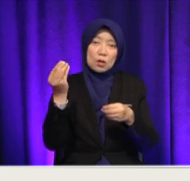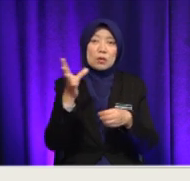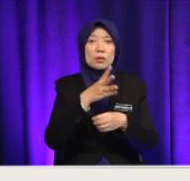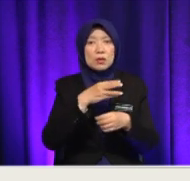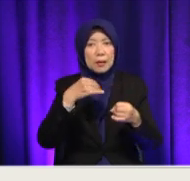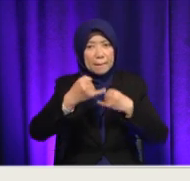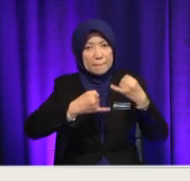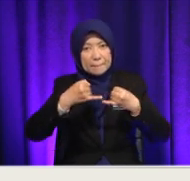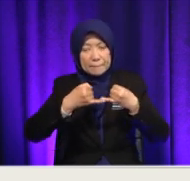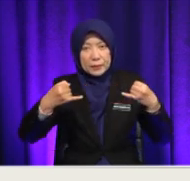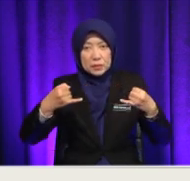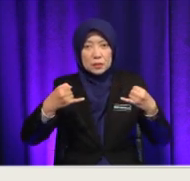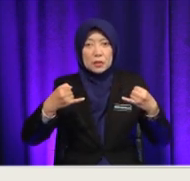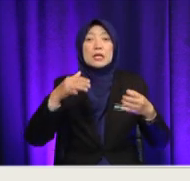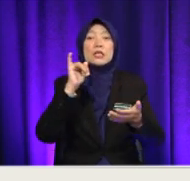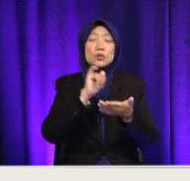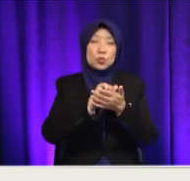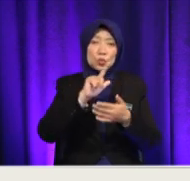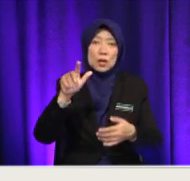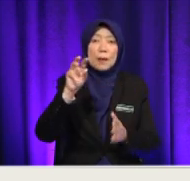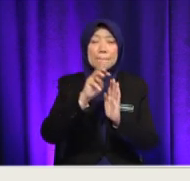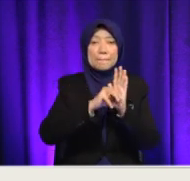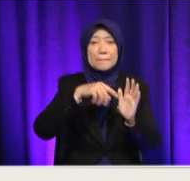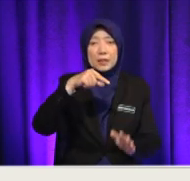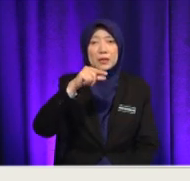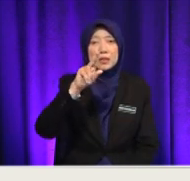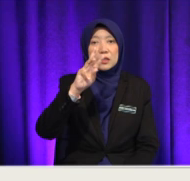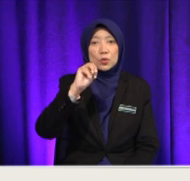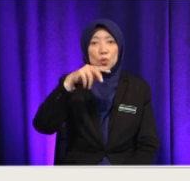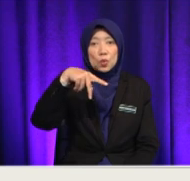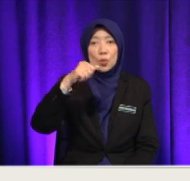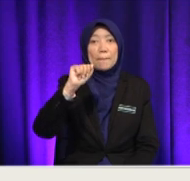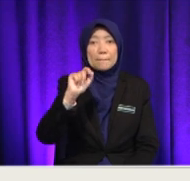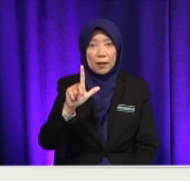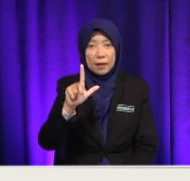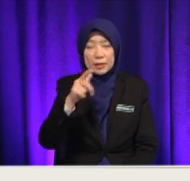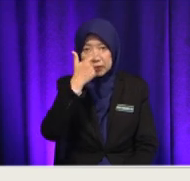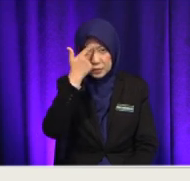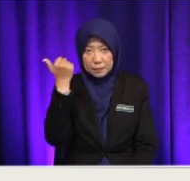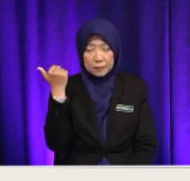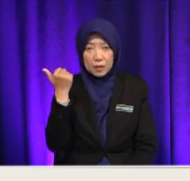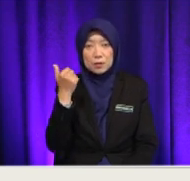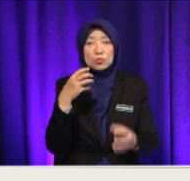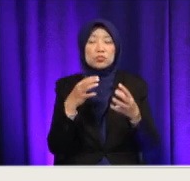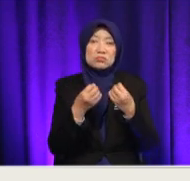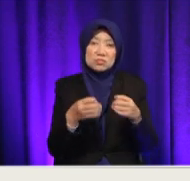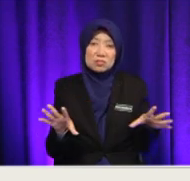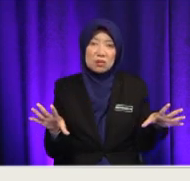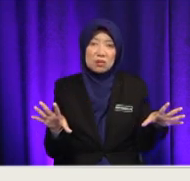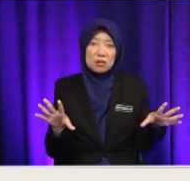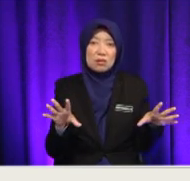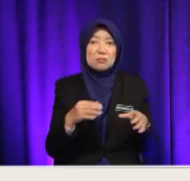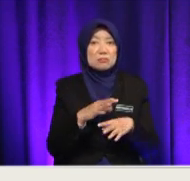itu maksud dia menggumpal. Baik. Dia baik. Menggumpal tu disebabkan oleh membran tu pecah. So dia tak